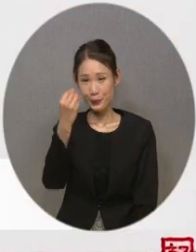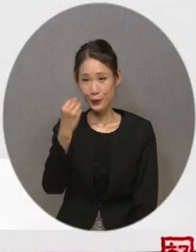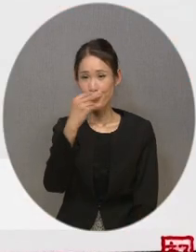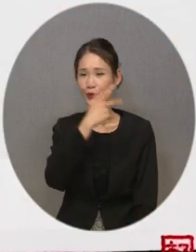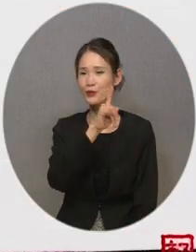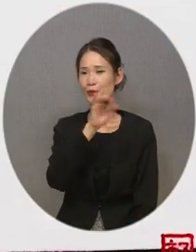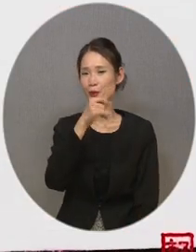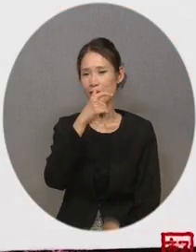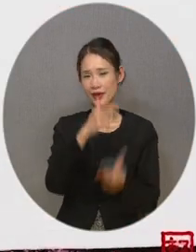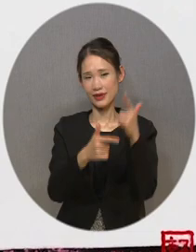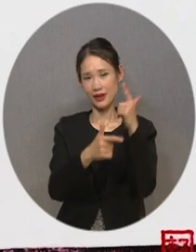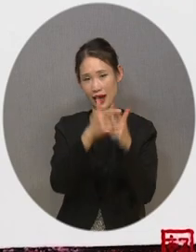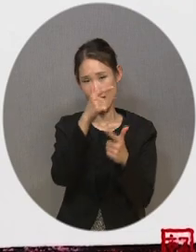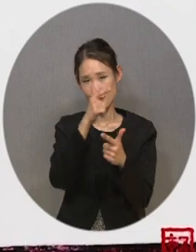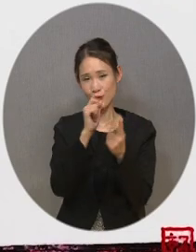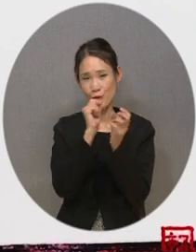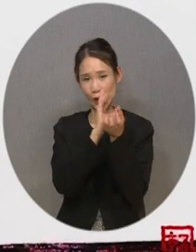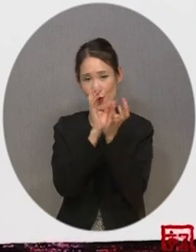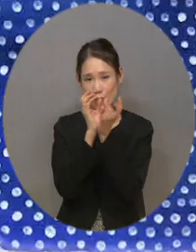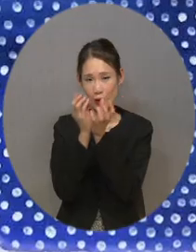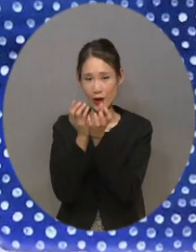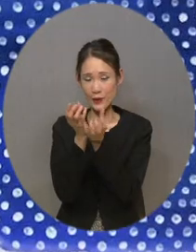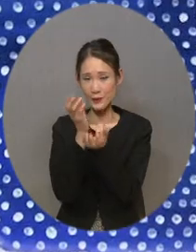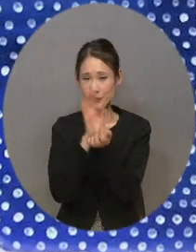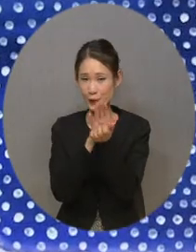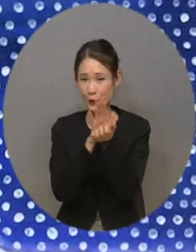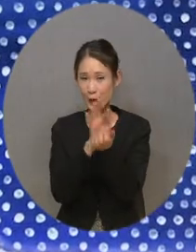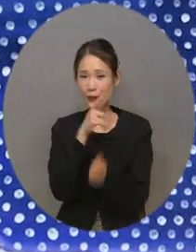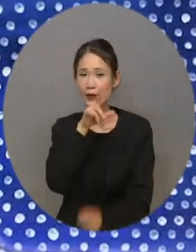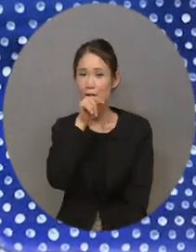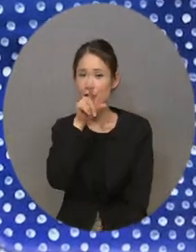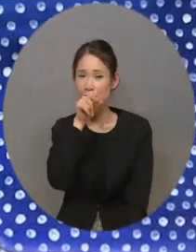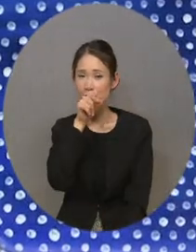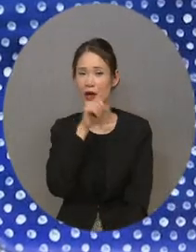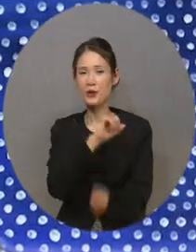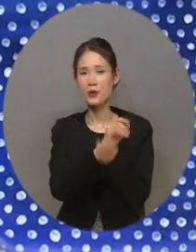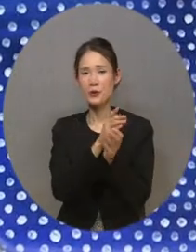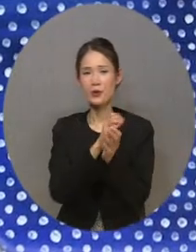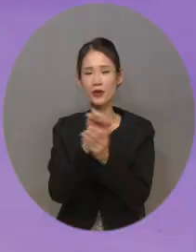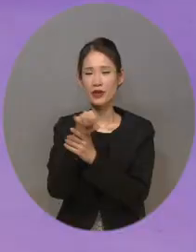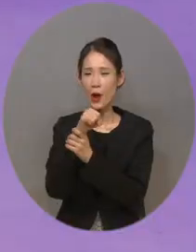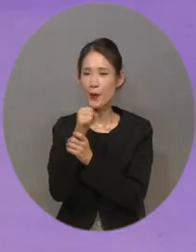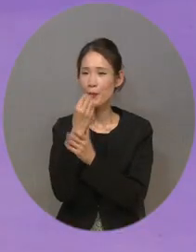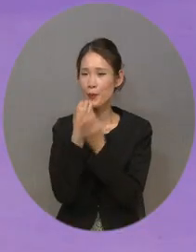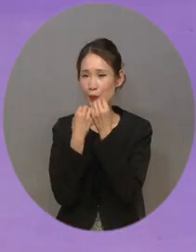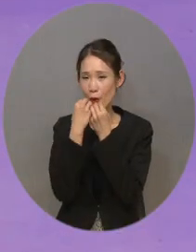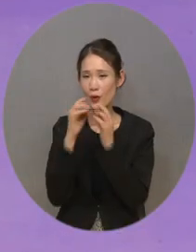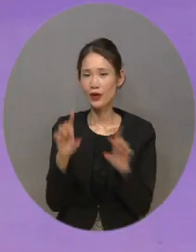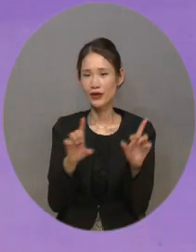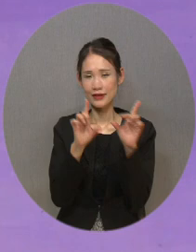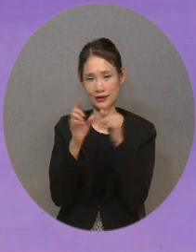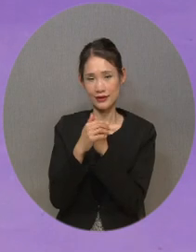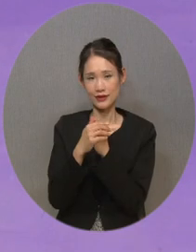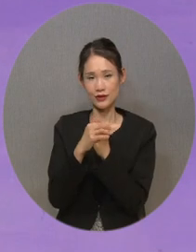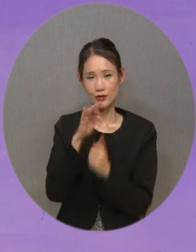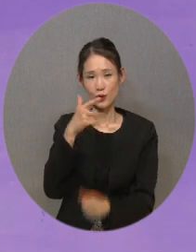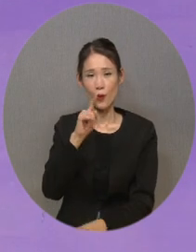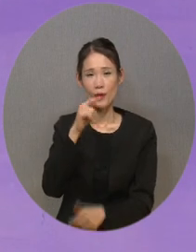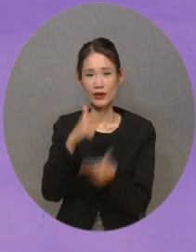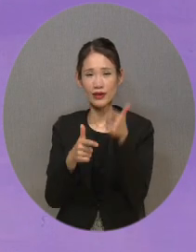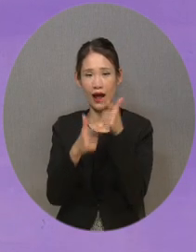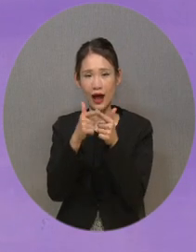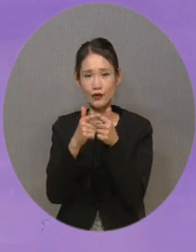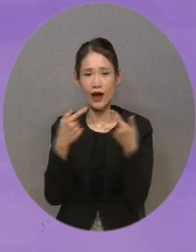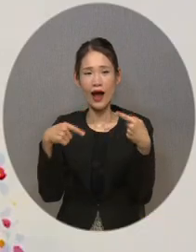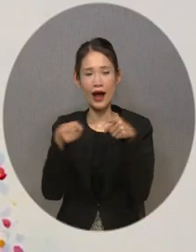동백나무의 꽃가루 바지를 돕는 동방새는 동백나무의 꽃과 열매를 먹고 살아서 동백나무와는 뗄 수 없는